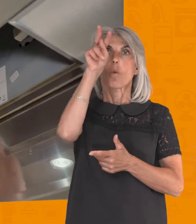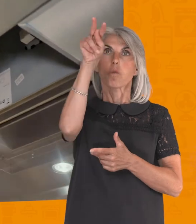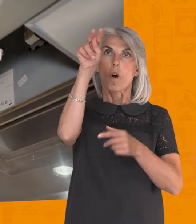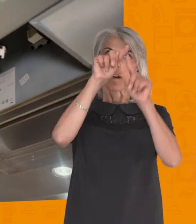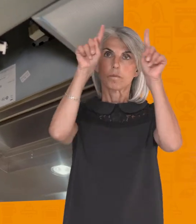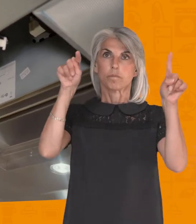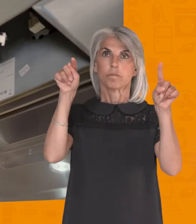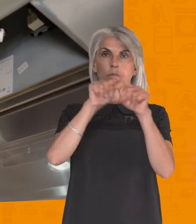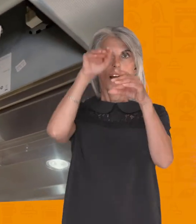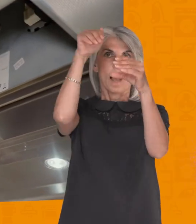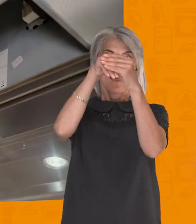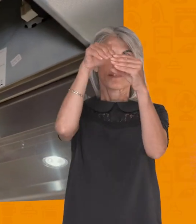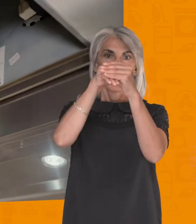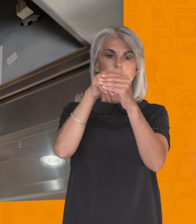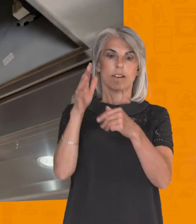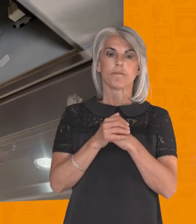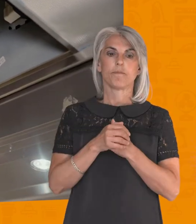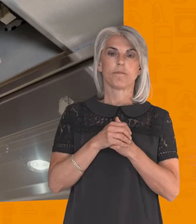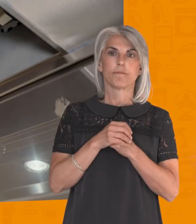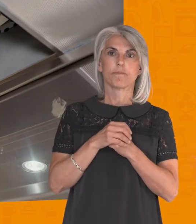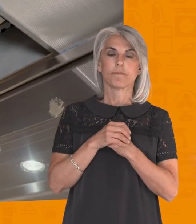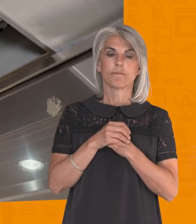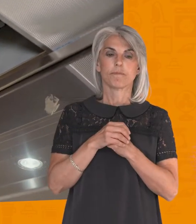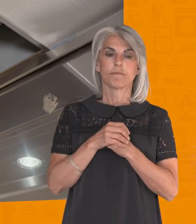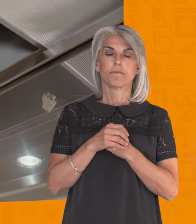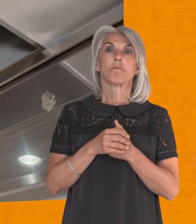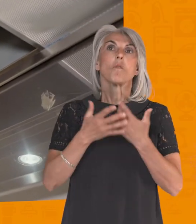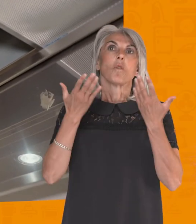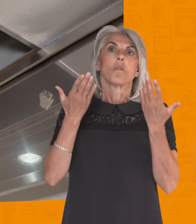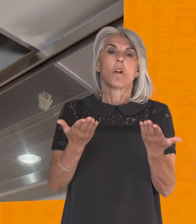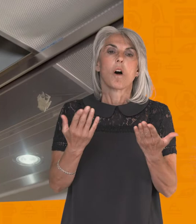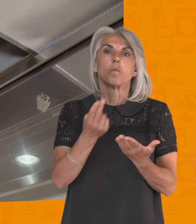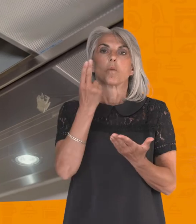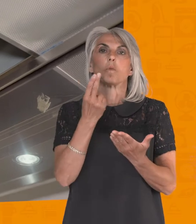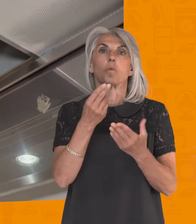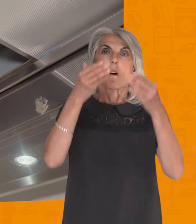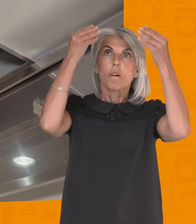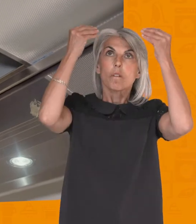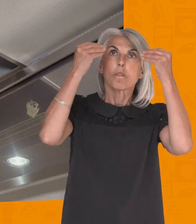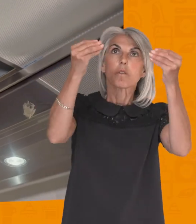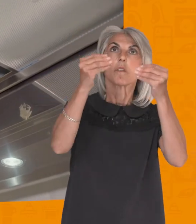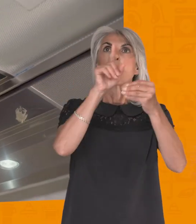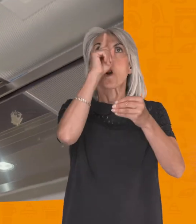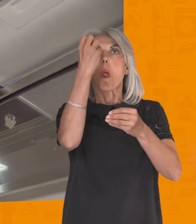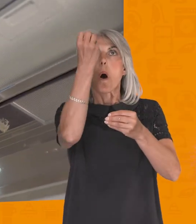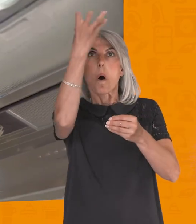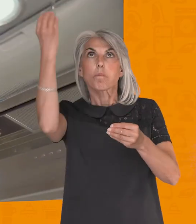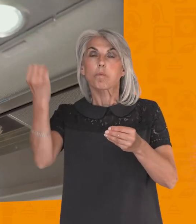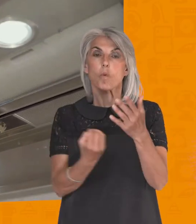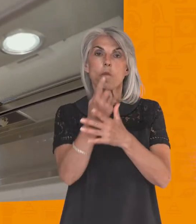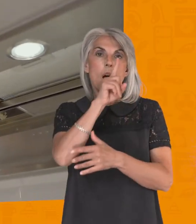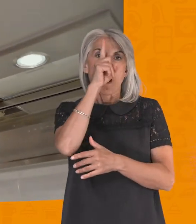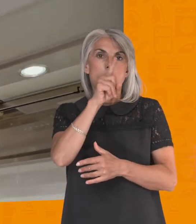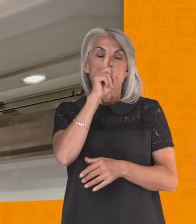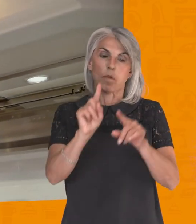plaque signalétique se trouve à l'intérieur de votre hôte alors ça vous ai besoin d'un filtre d'une ampoule d'une nouvelle langue de votre